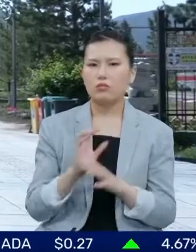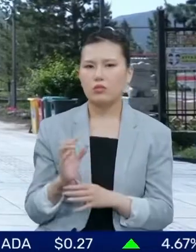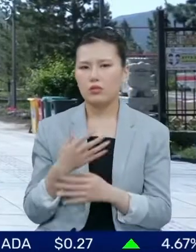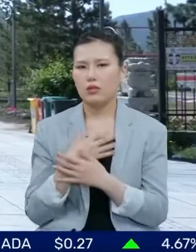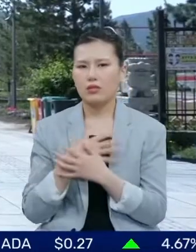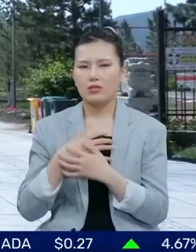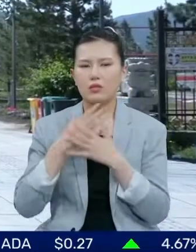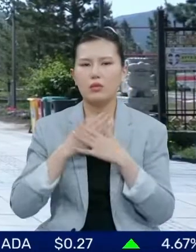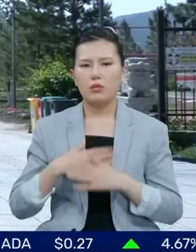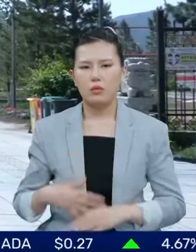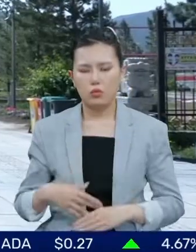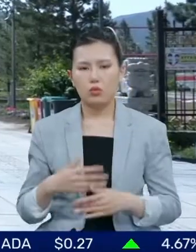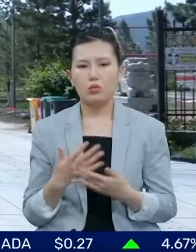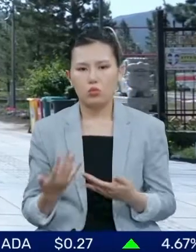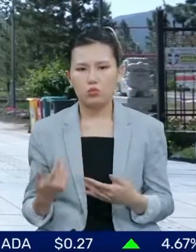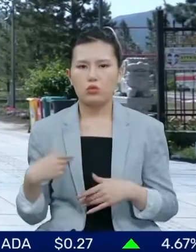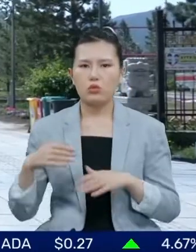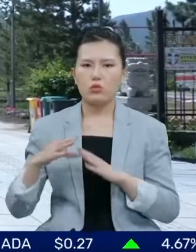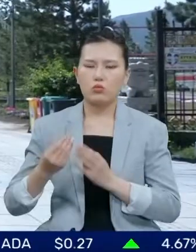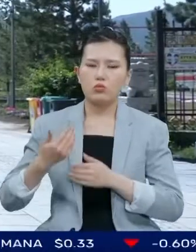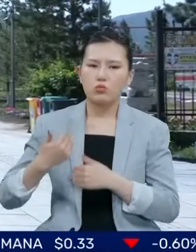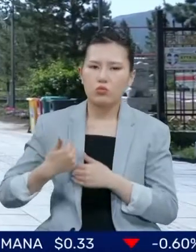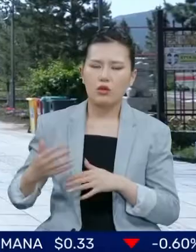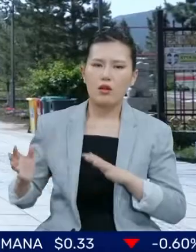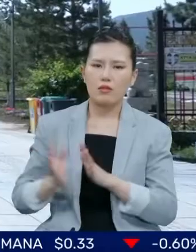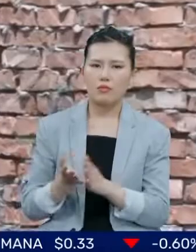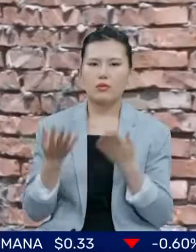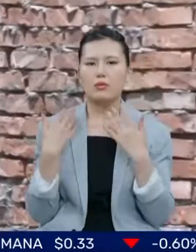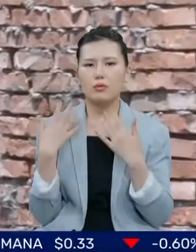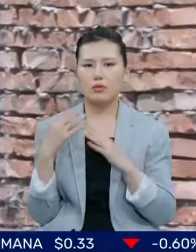Нэг бол хүүхдүүд аваа сайхан салхи сөлөөтэй энэ зүйлийг талбай нар тоглох